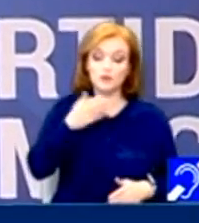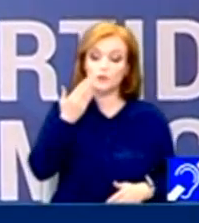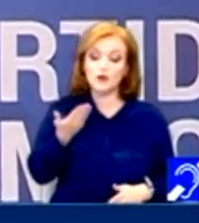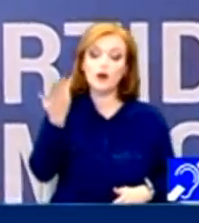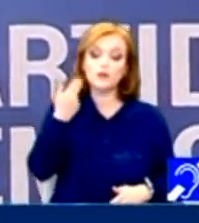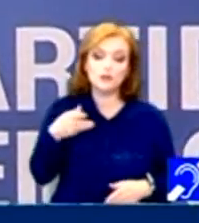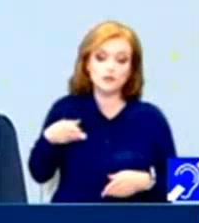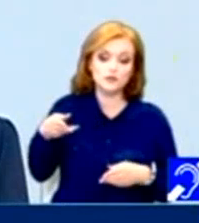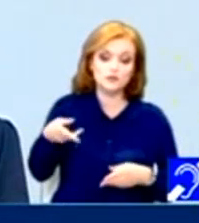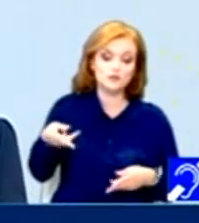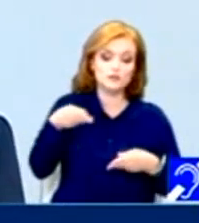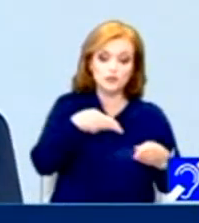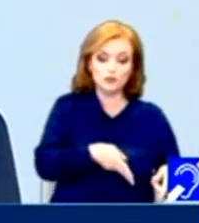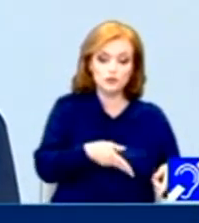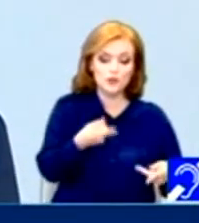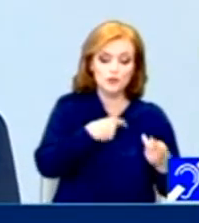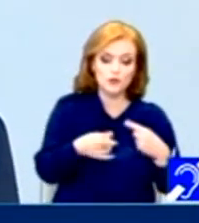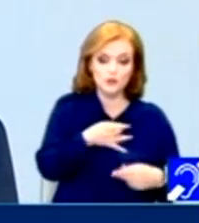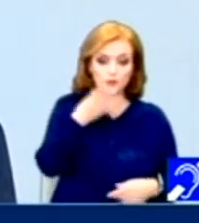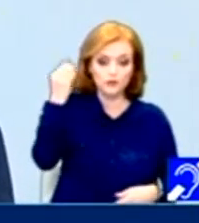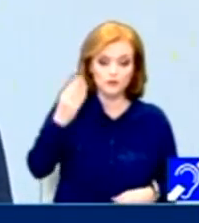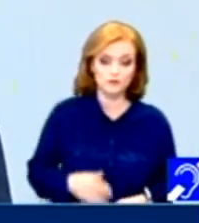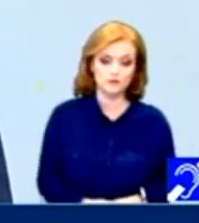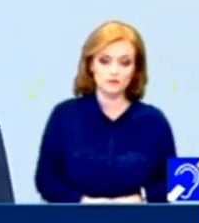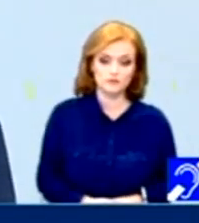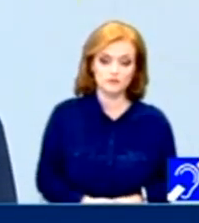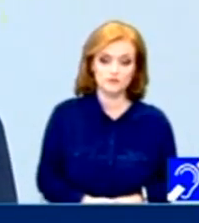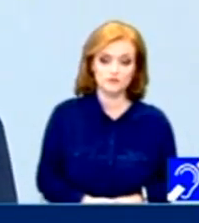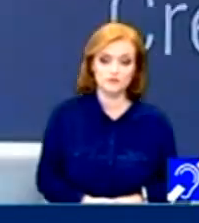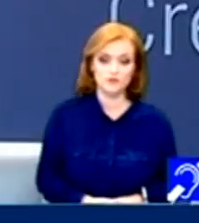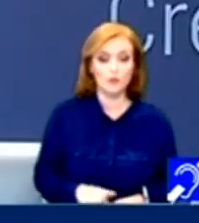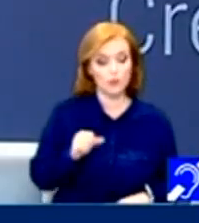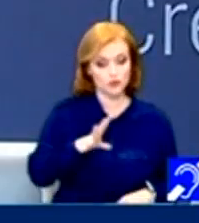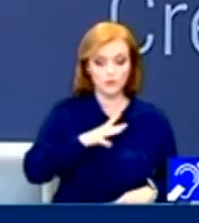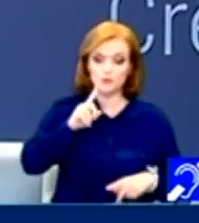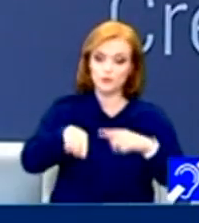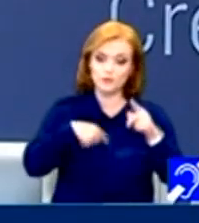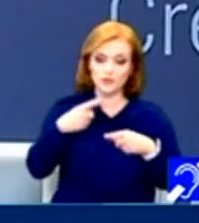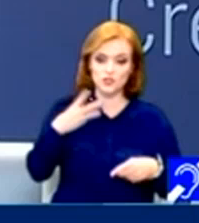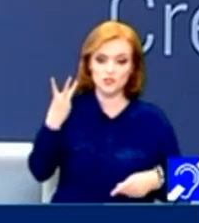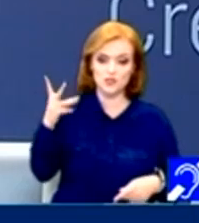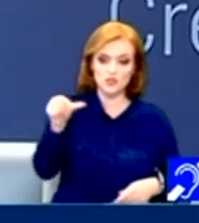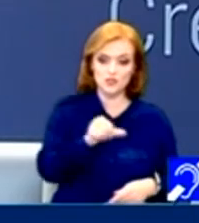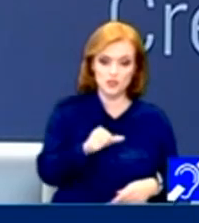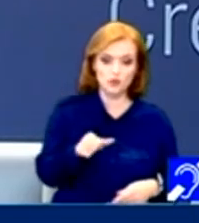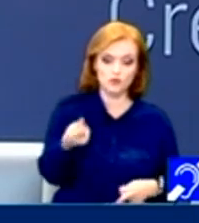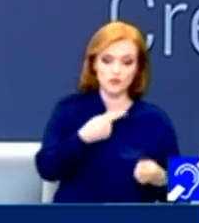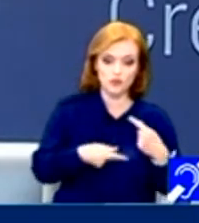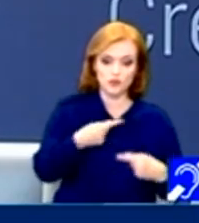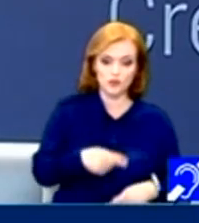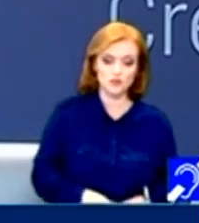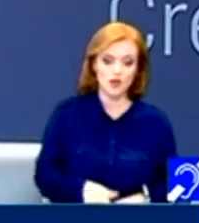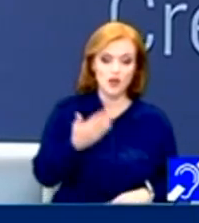în fața justiției. Cu certitudine, domnul Plahotniuc nu va veni mai devreme decât 3 săptămâni. Potrivit Procuraturii Anticorupție, Plahotniuc